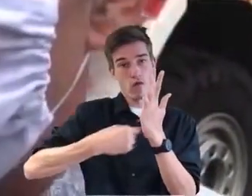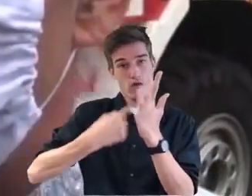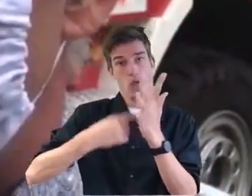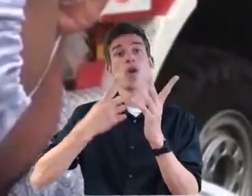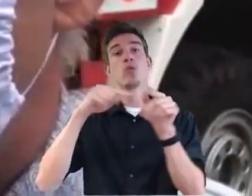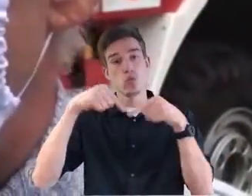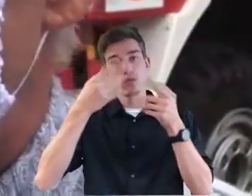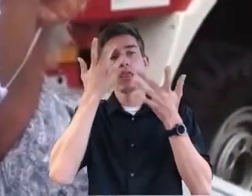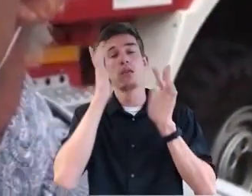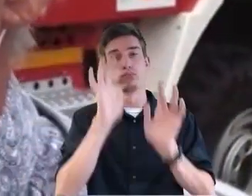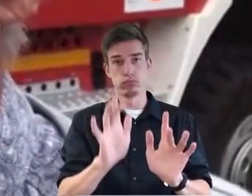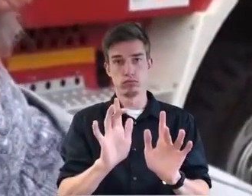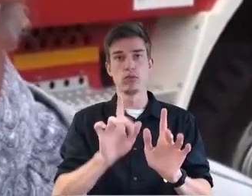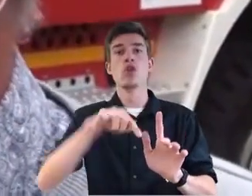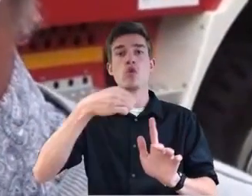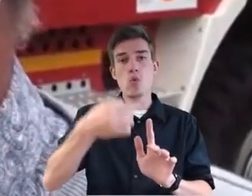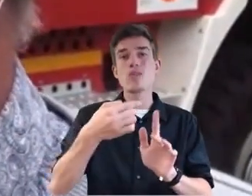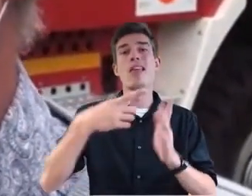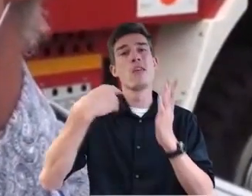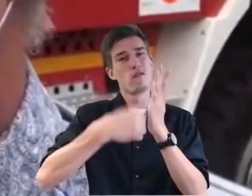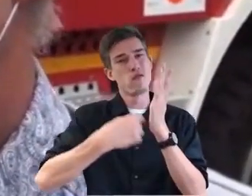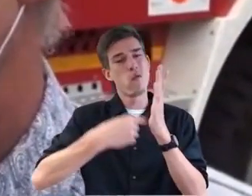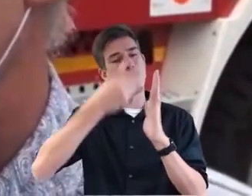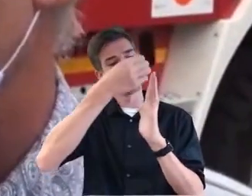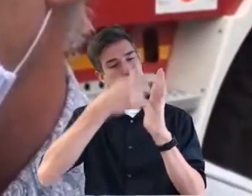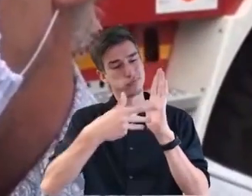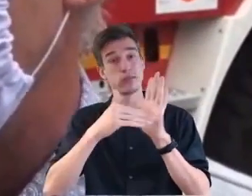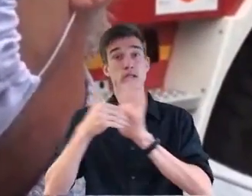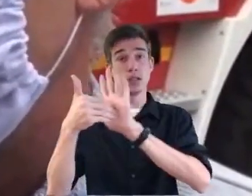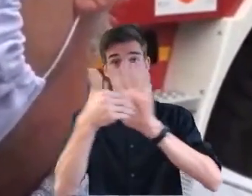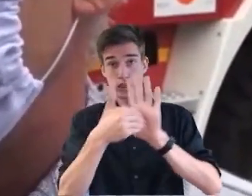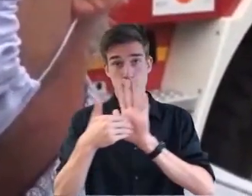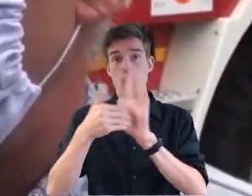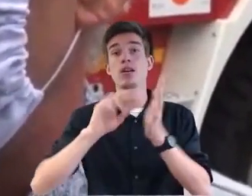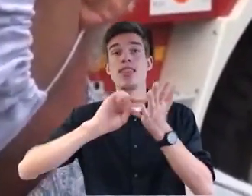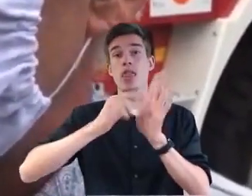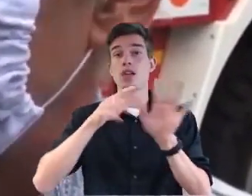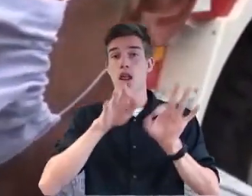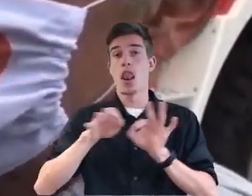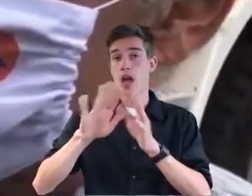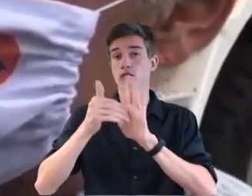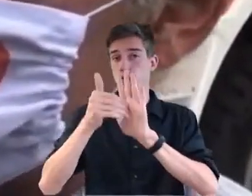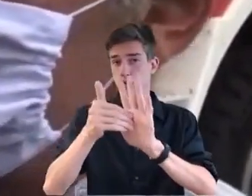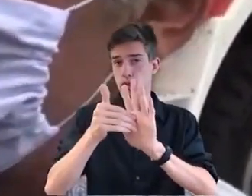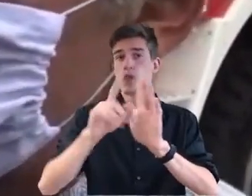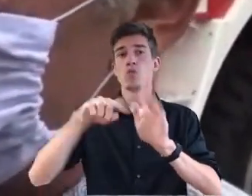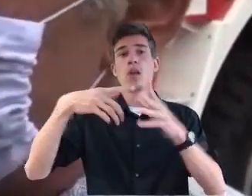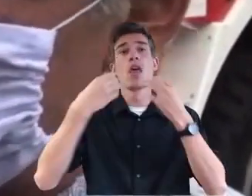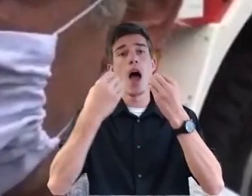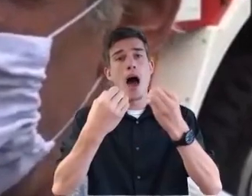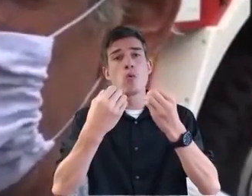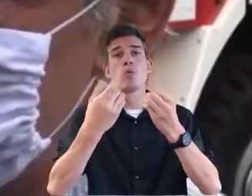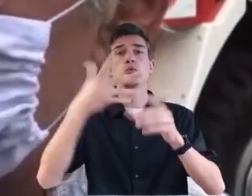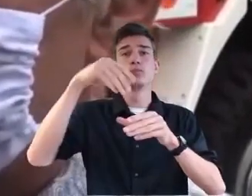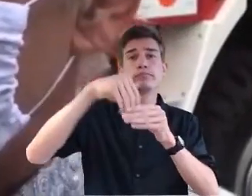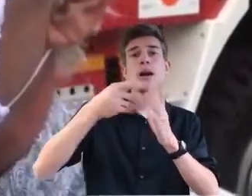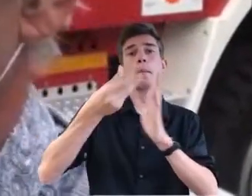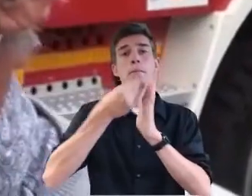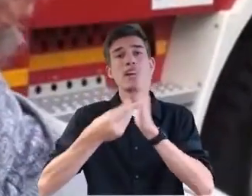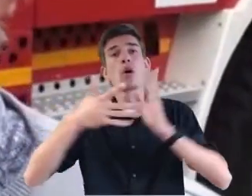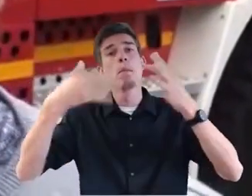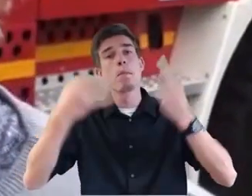schließen. Auf Basis der einsatztaktischen Forderung kann man technische Beschreibungen erstellen, die dann das Auto und die Besatzung schon näher